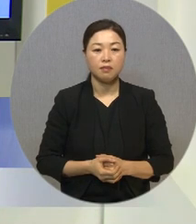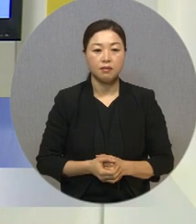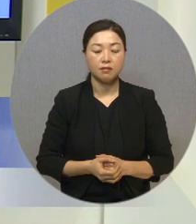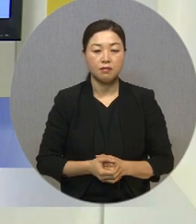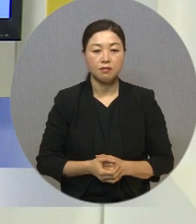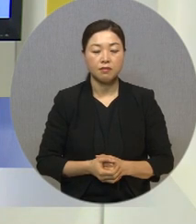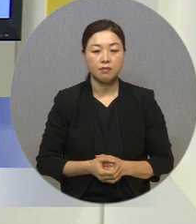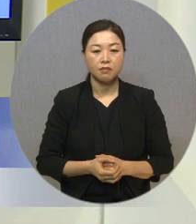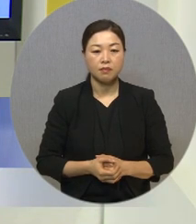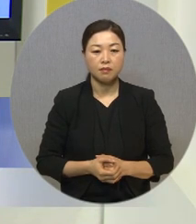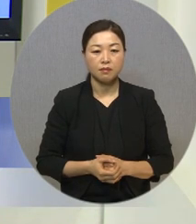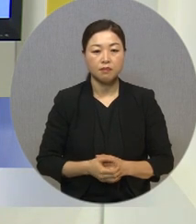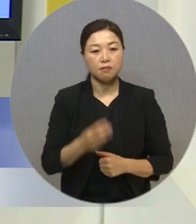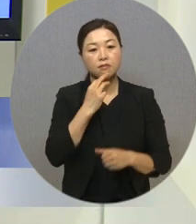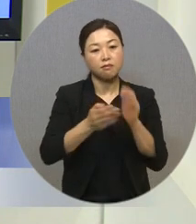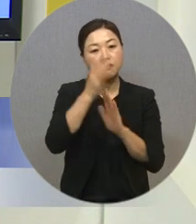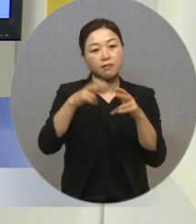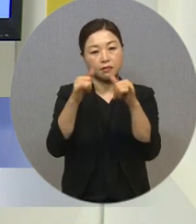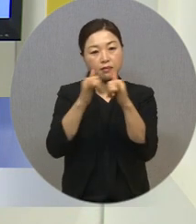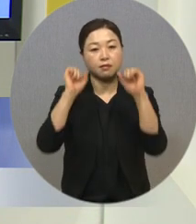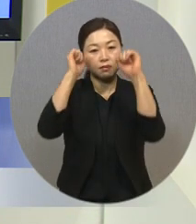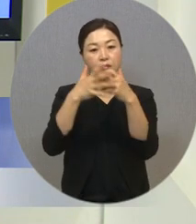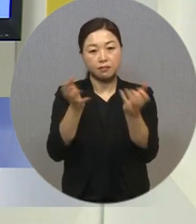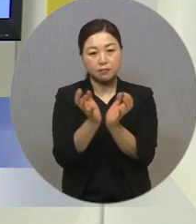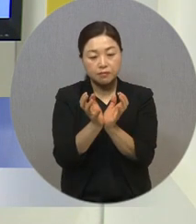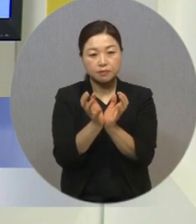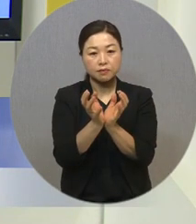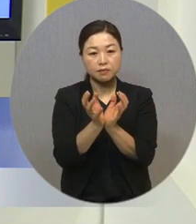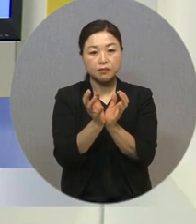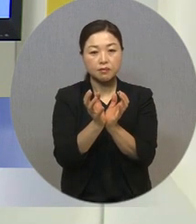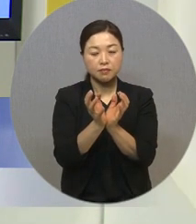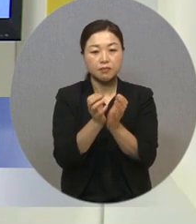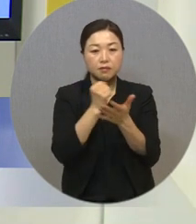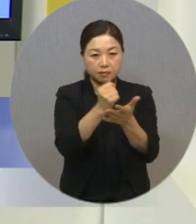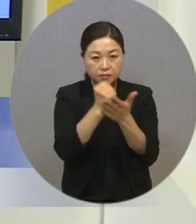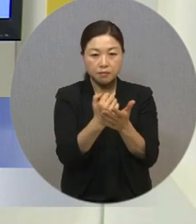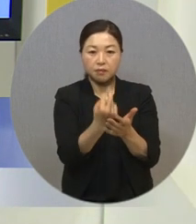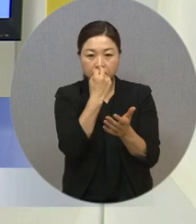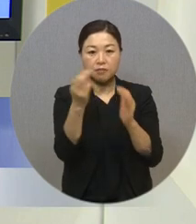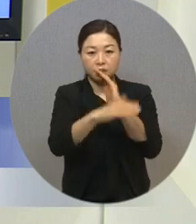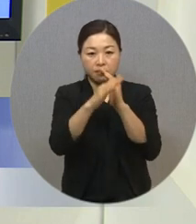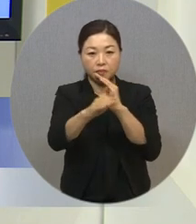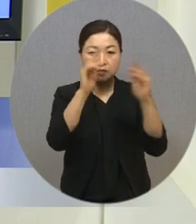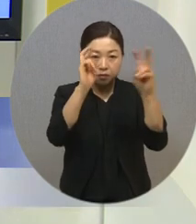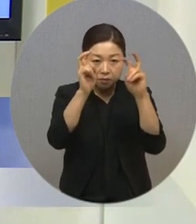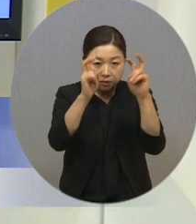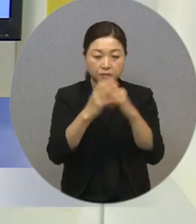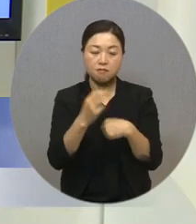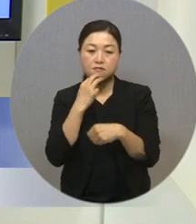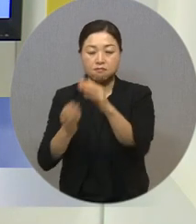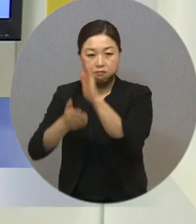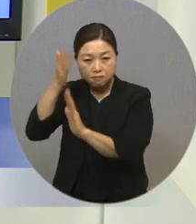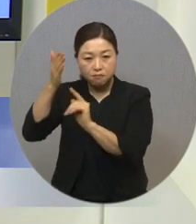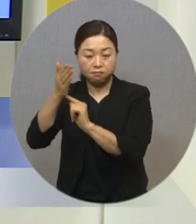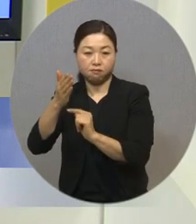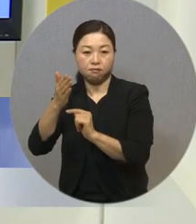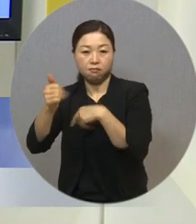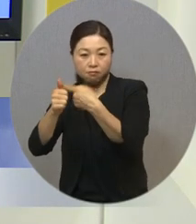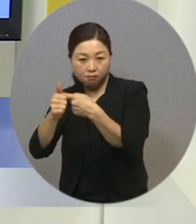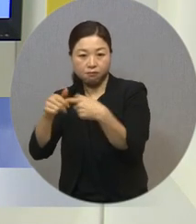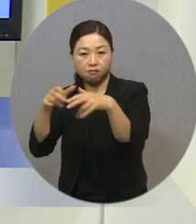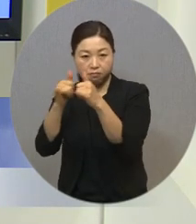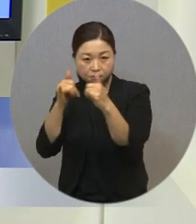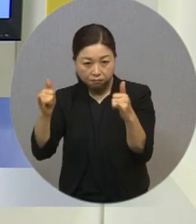다음 뉴스입니다 서울시 장인 체육회가 예금 보험공사와 함께 서울시 소속 장애인 선수들을 대상으로 금융